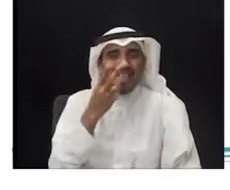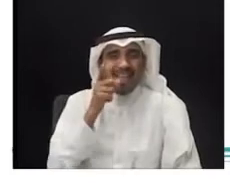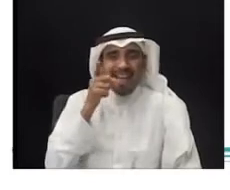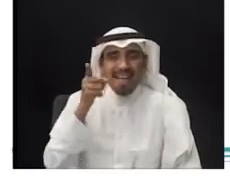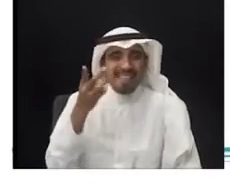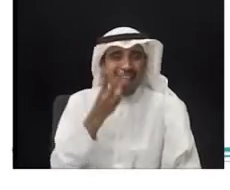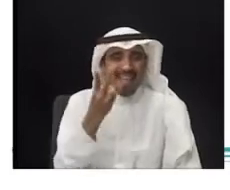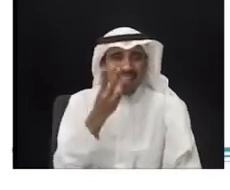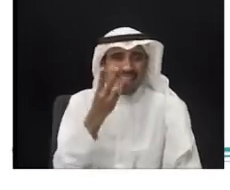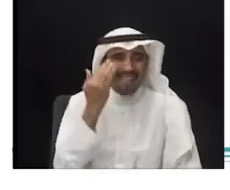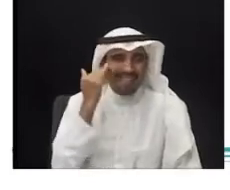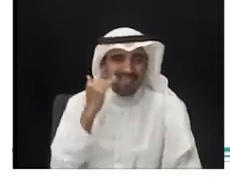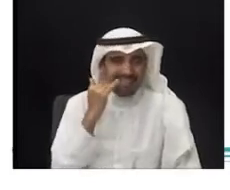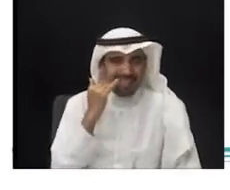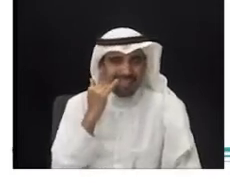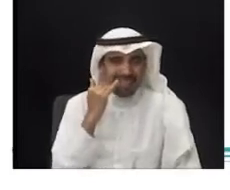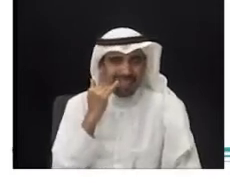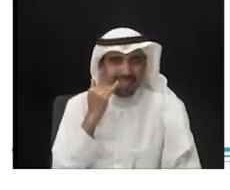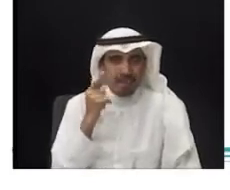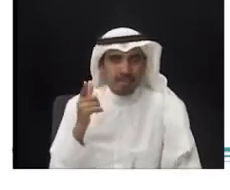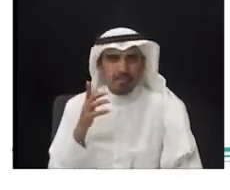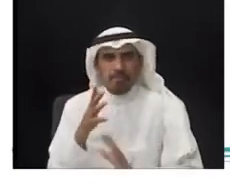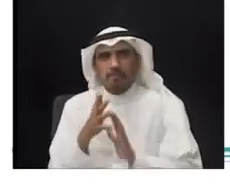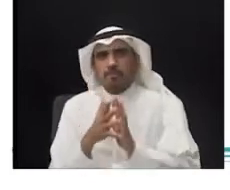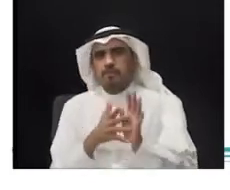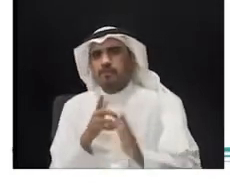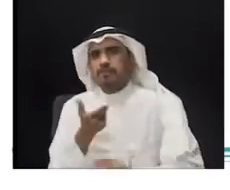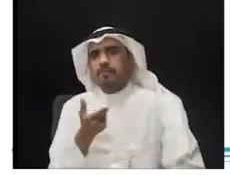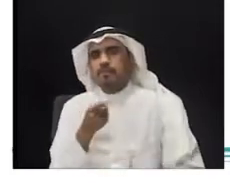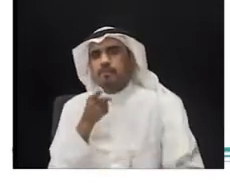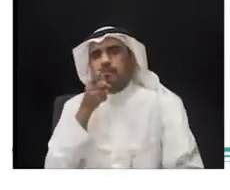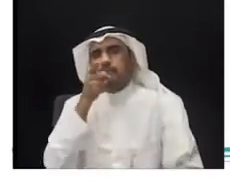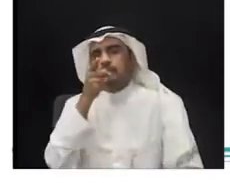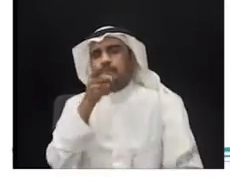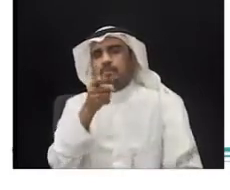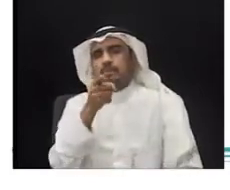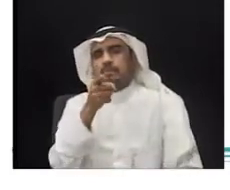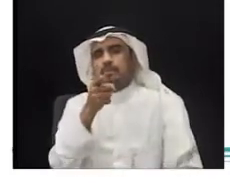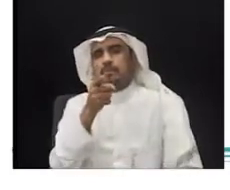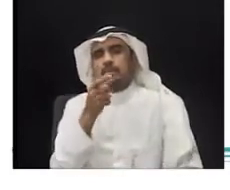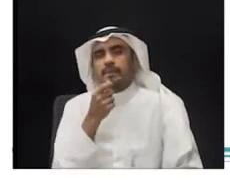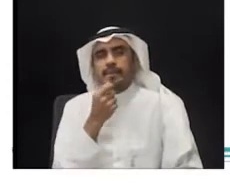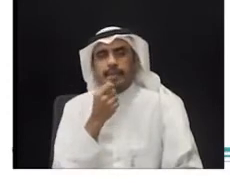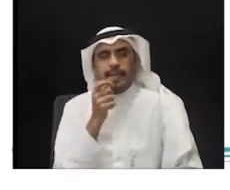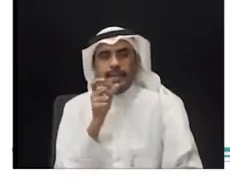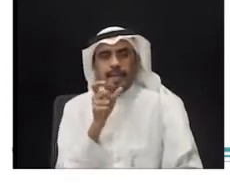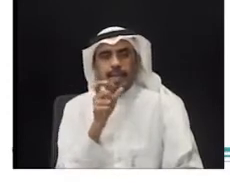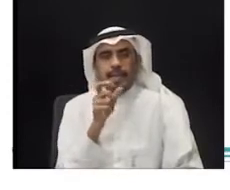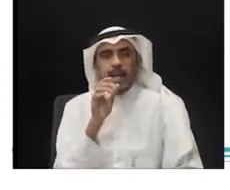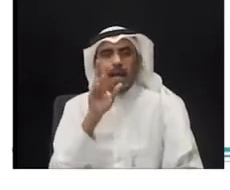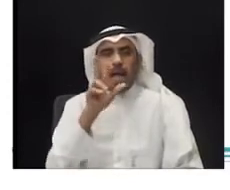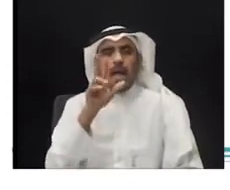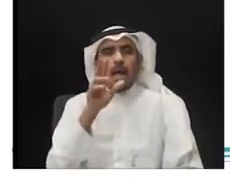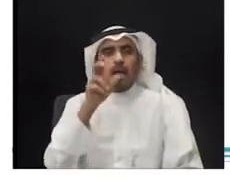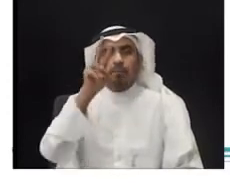الثالث اسم الإشارة هاتان، وأشارت إلى